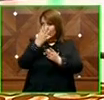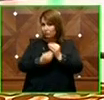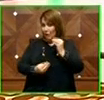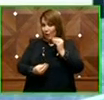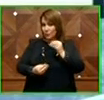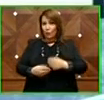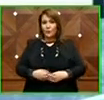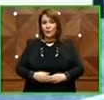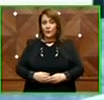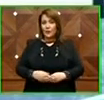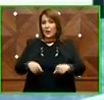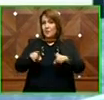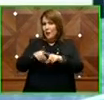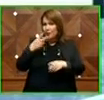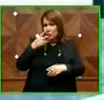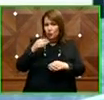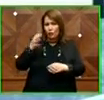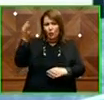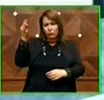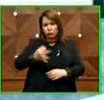402980، يعني حتى كي نحبوا نشوفوا النسبه راهي